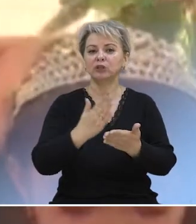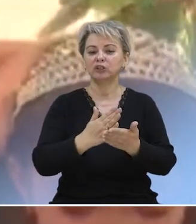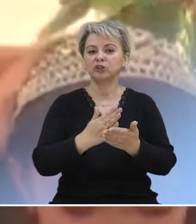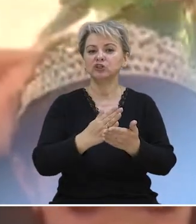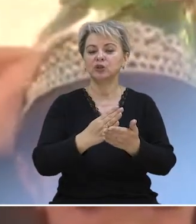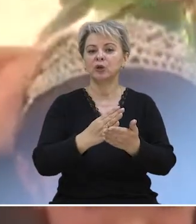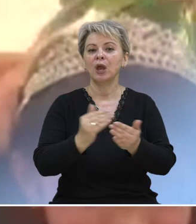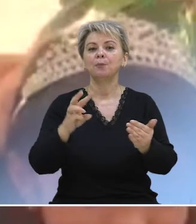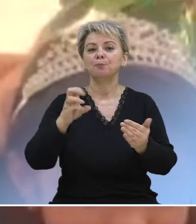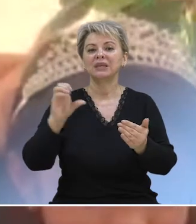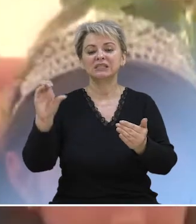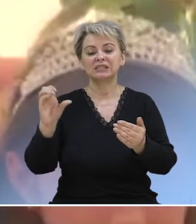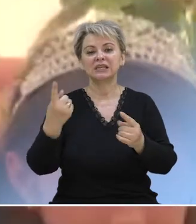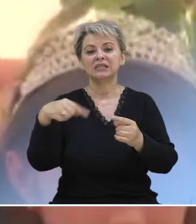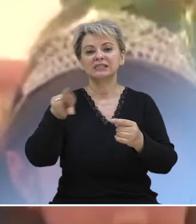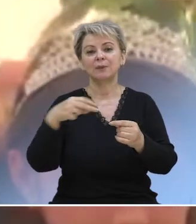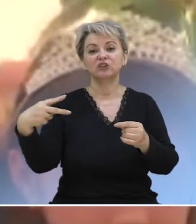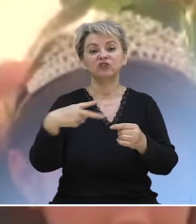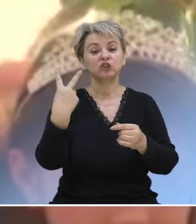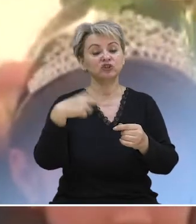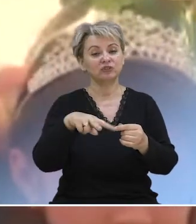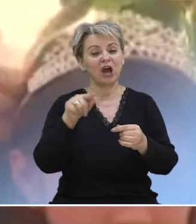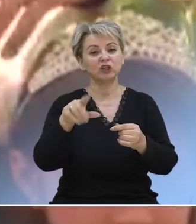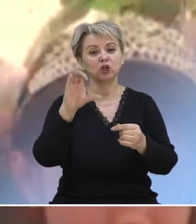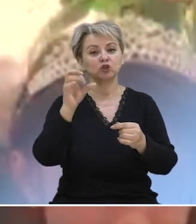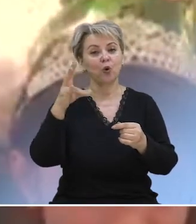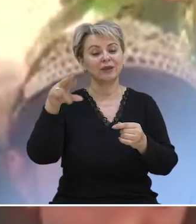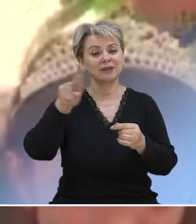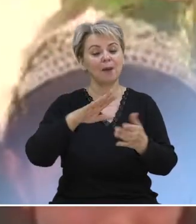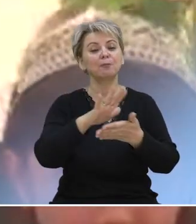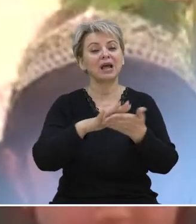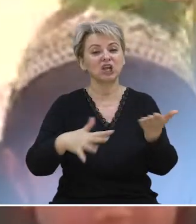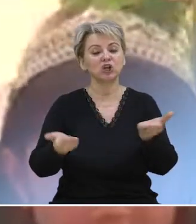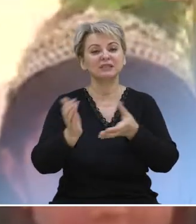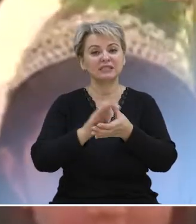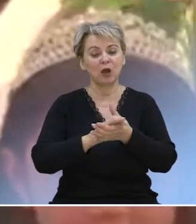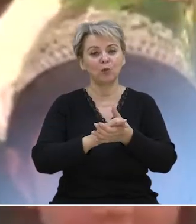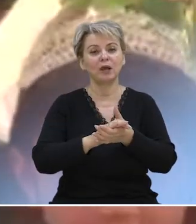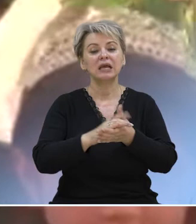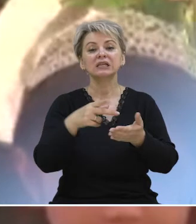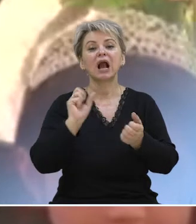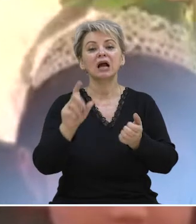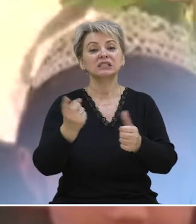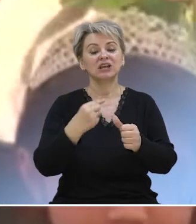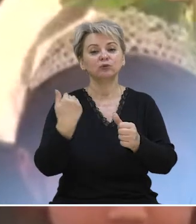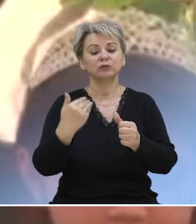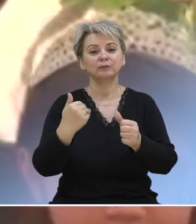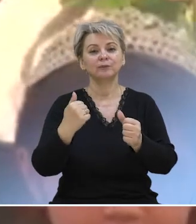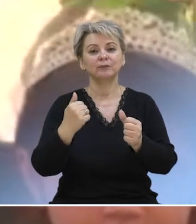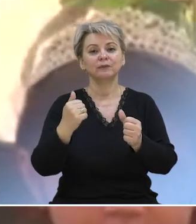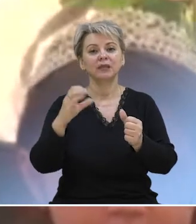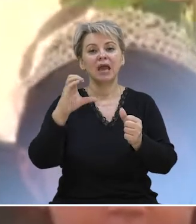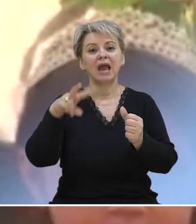и обладательницей титула «Мини-мисс Саммер 2020». Это Соня. Угу. Продолжаем знакомиться. Представьте, как зовут